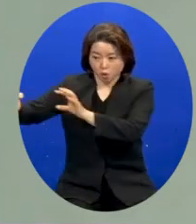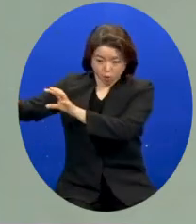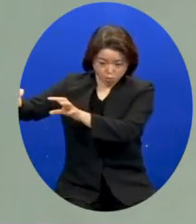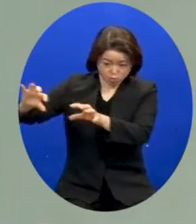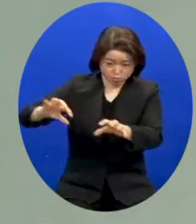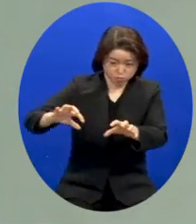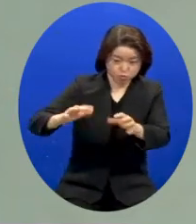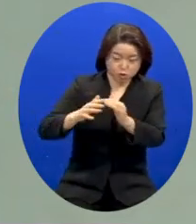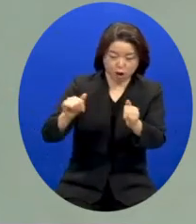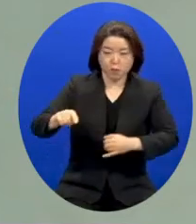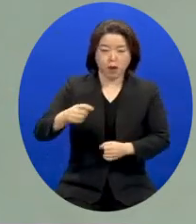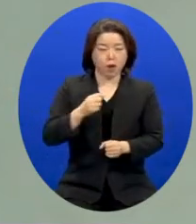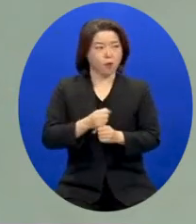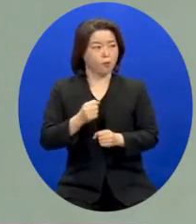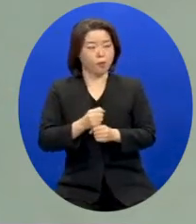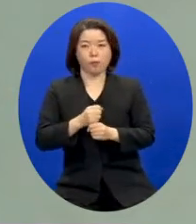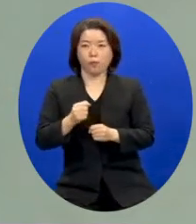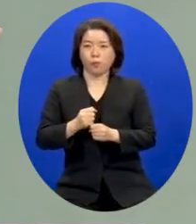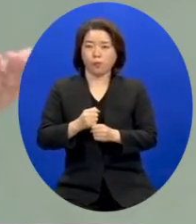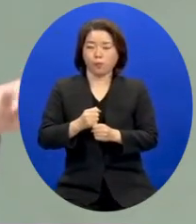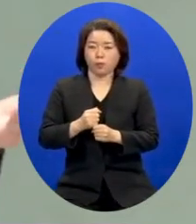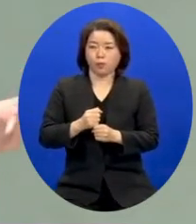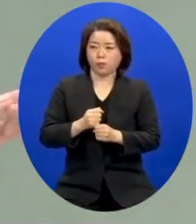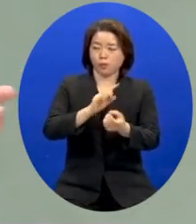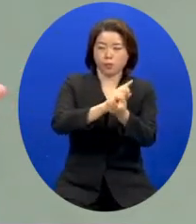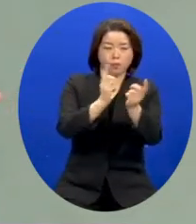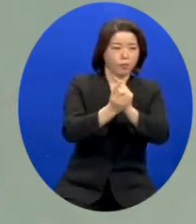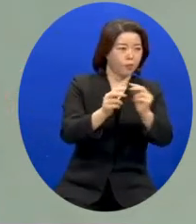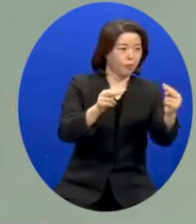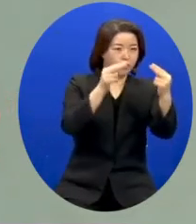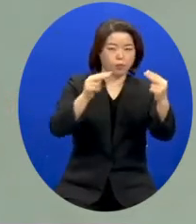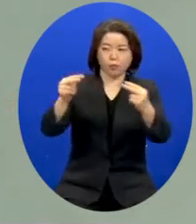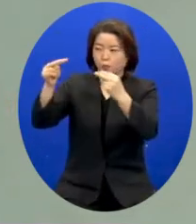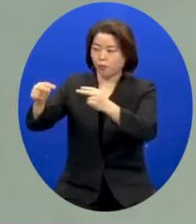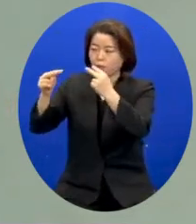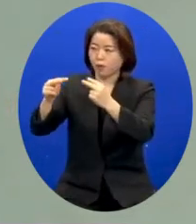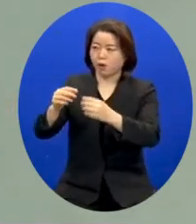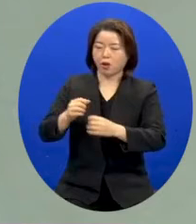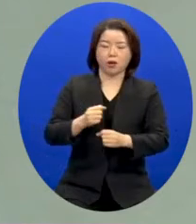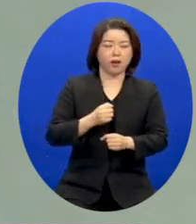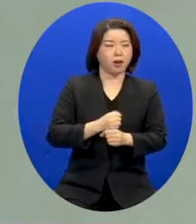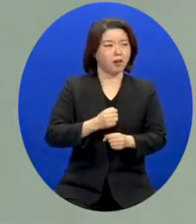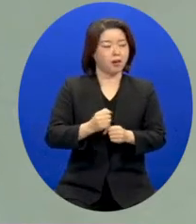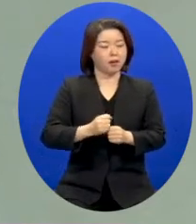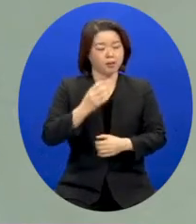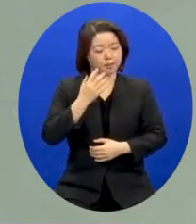겁니다. 그리고 서로 자기들끼리 얼굴을 보면서 너무 멋쩍어하는 거예요.